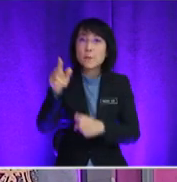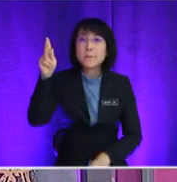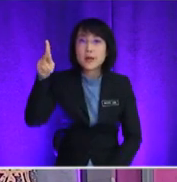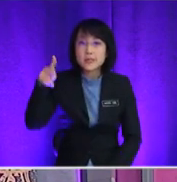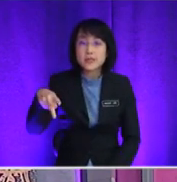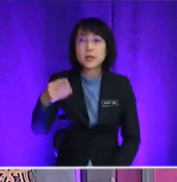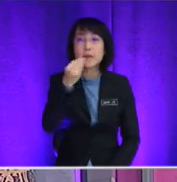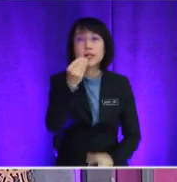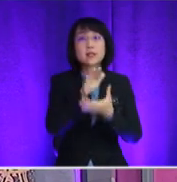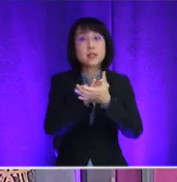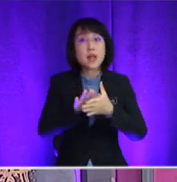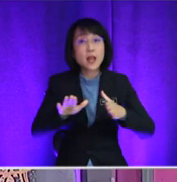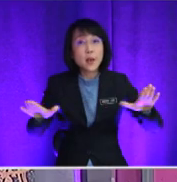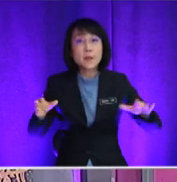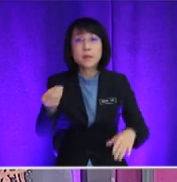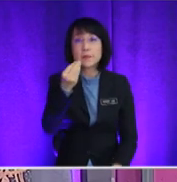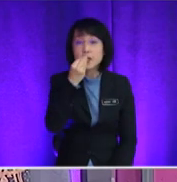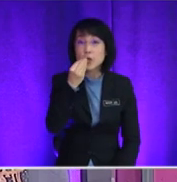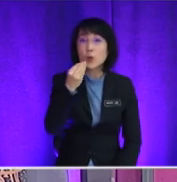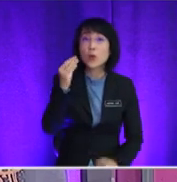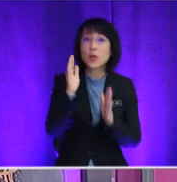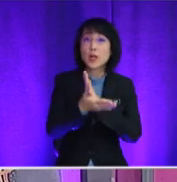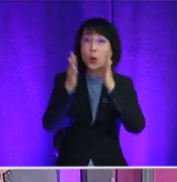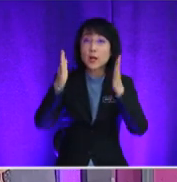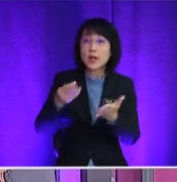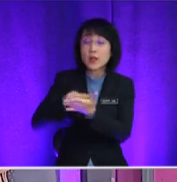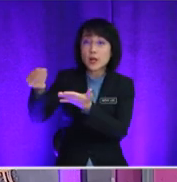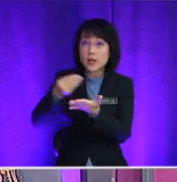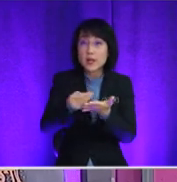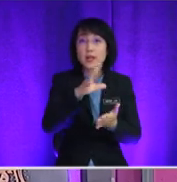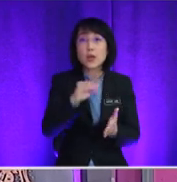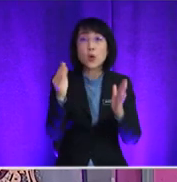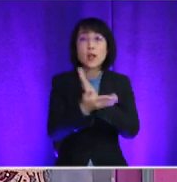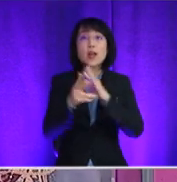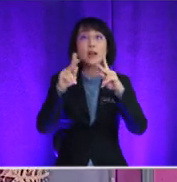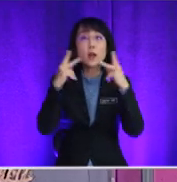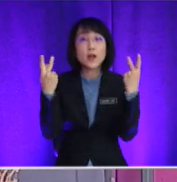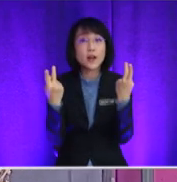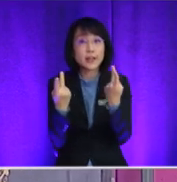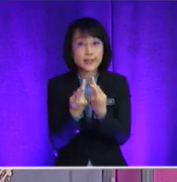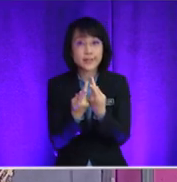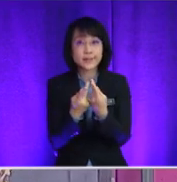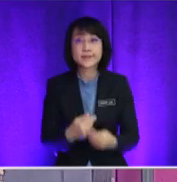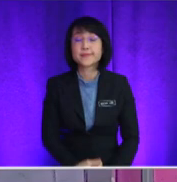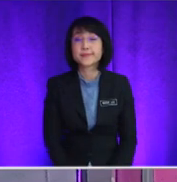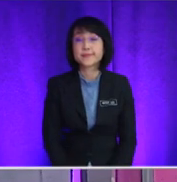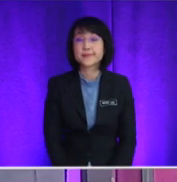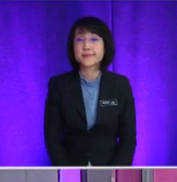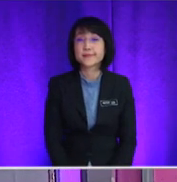kita selamatkan oleh pelanggan ataupun untuk ahli keluarga kita jadi untuk